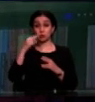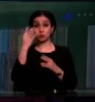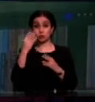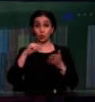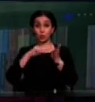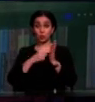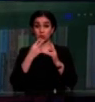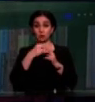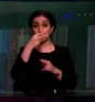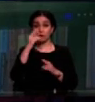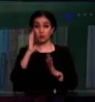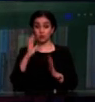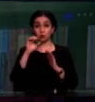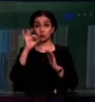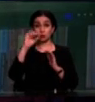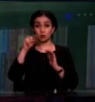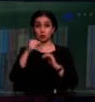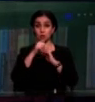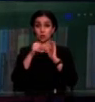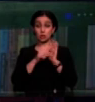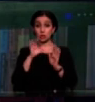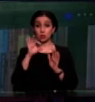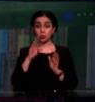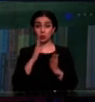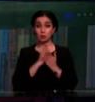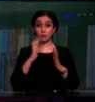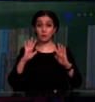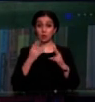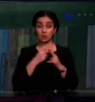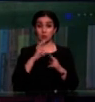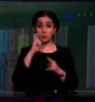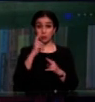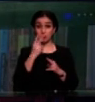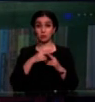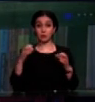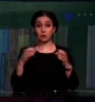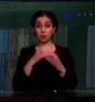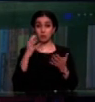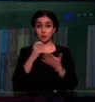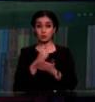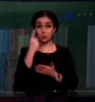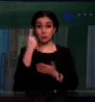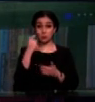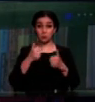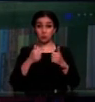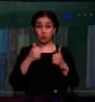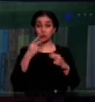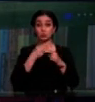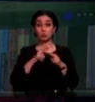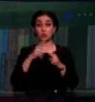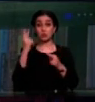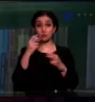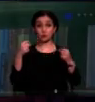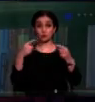0,4. Равно это 0,16. Вероятность события Б. Команда выиграла первый матч и закончила в ничью второй